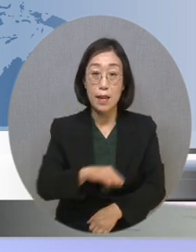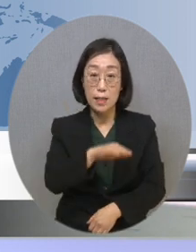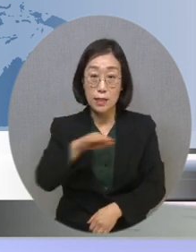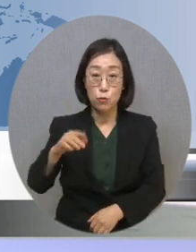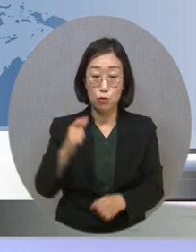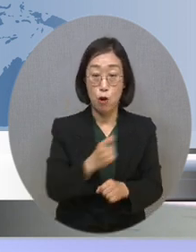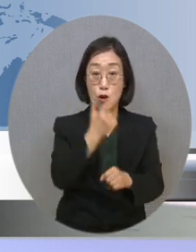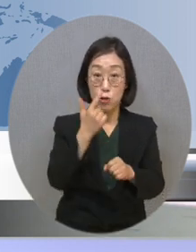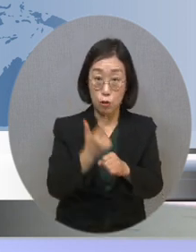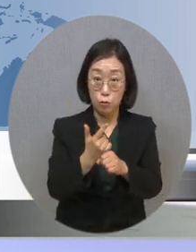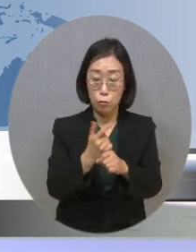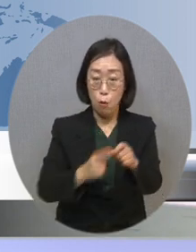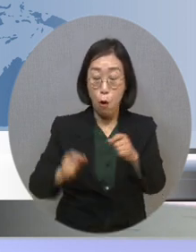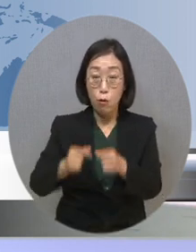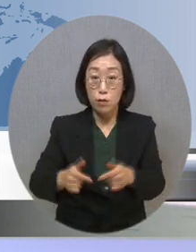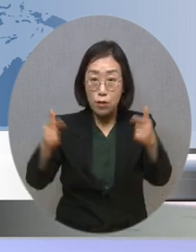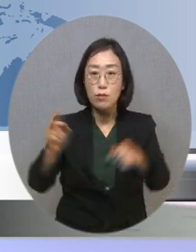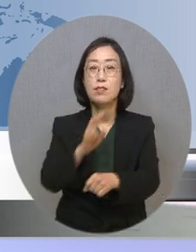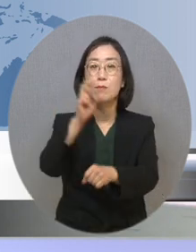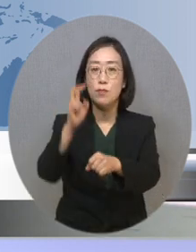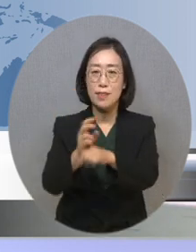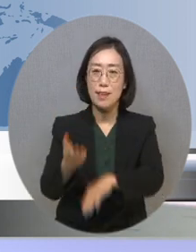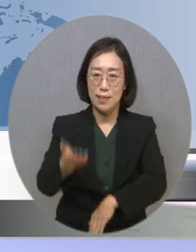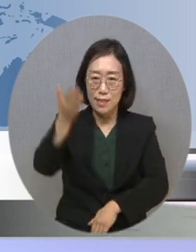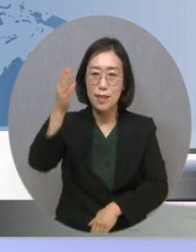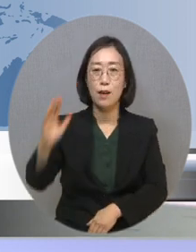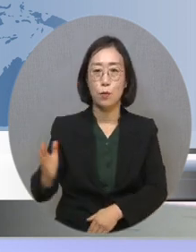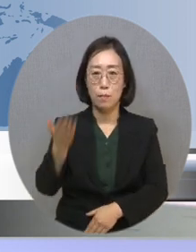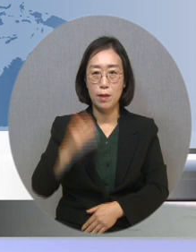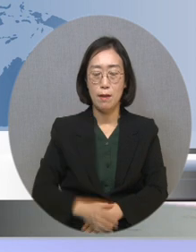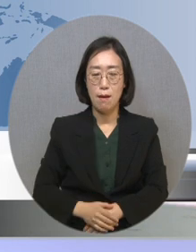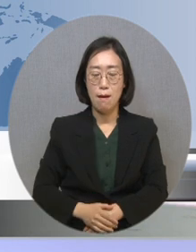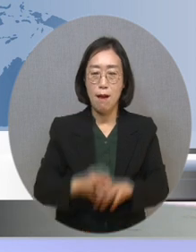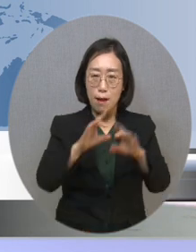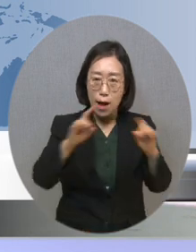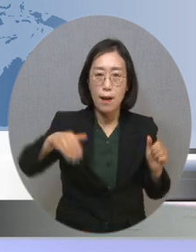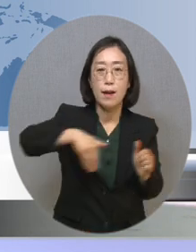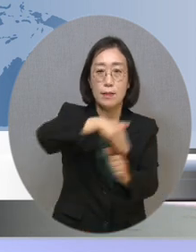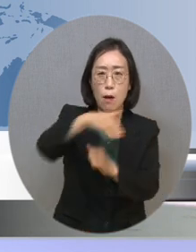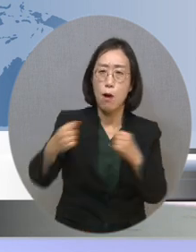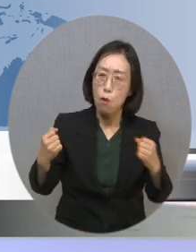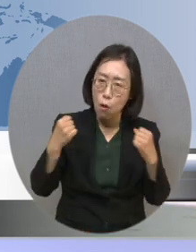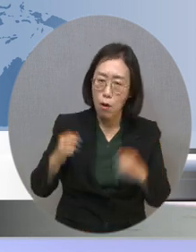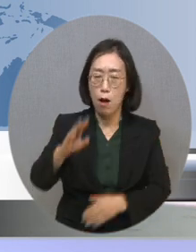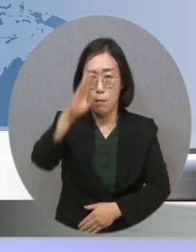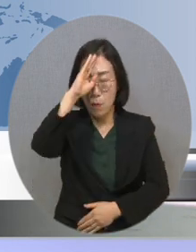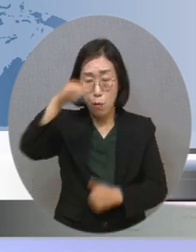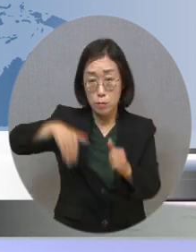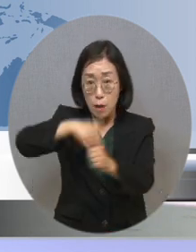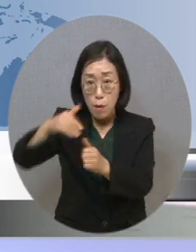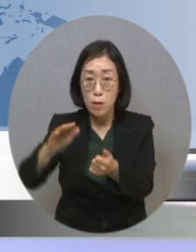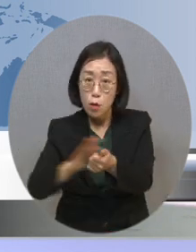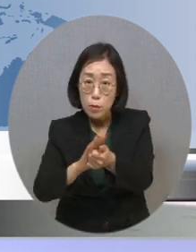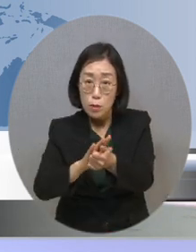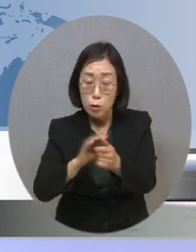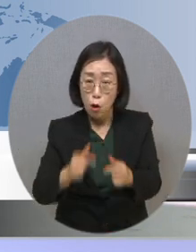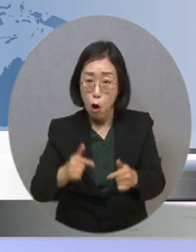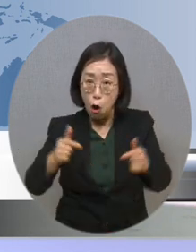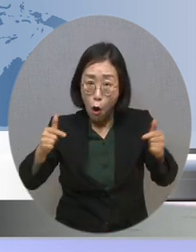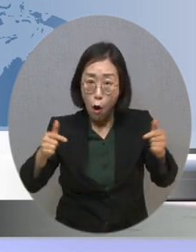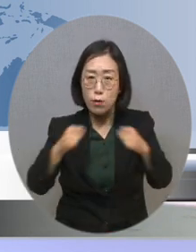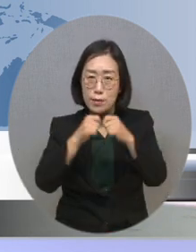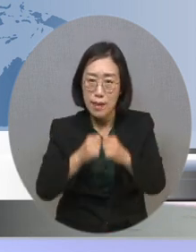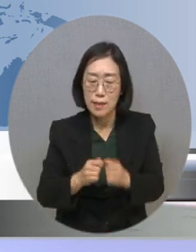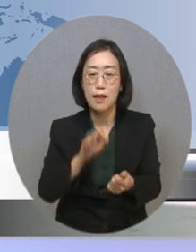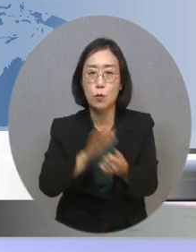시간에서 20시간 이상으로 늘어났습니다 건강 상태와 필요한 서비스를 확대해 촘촘한 돌봄